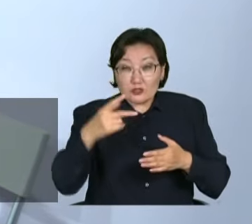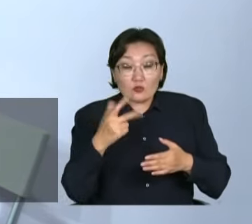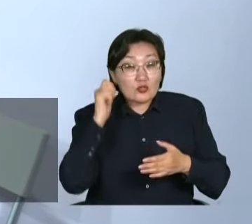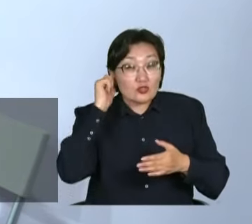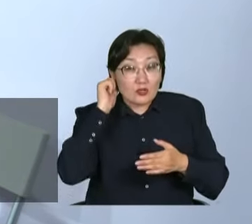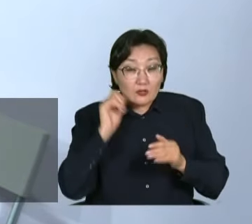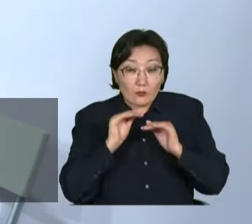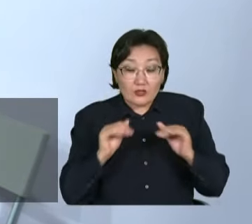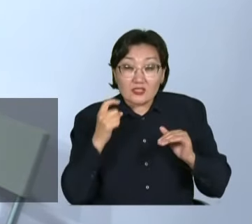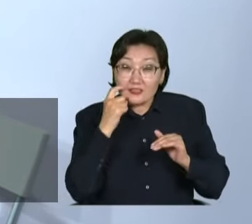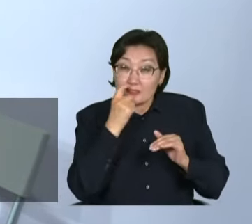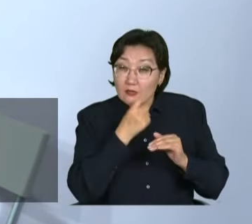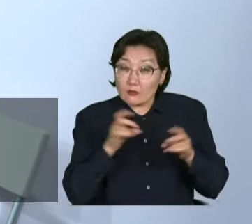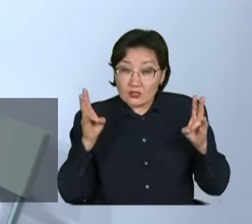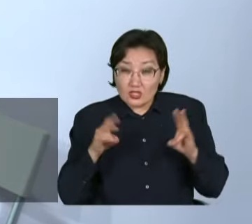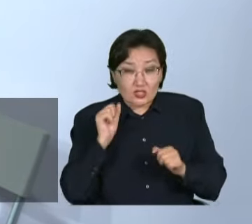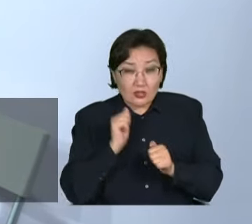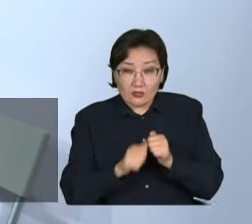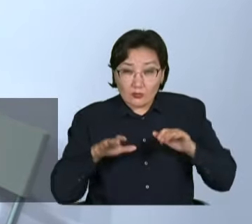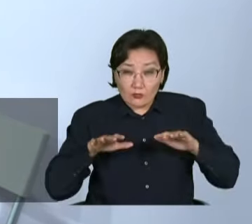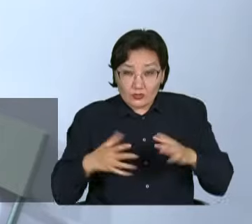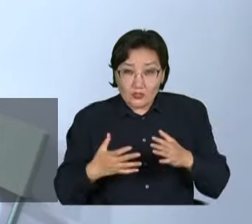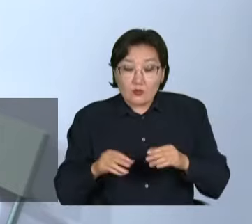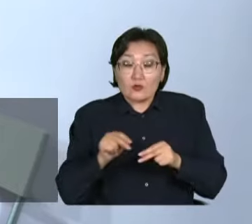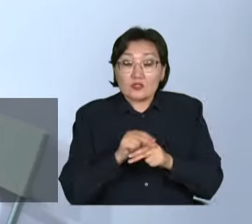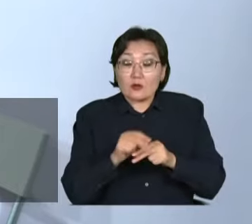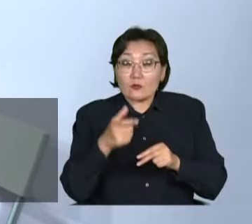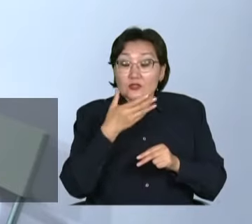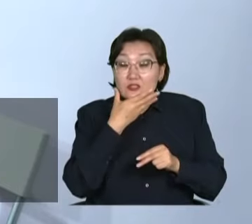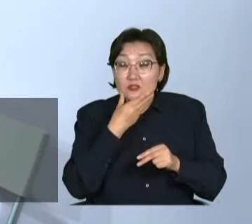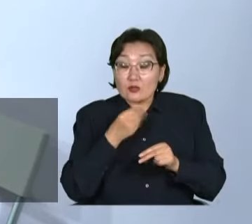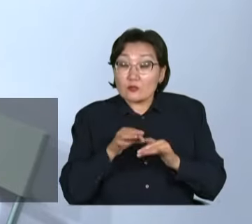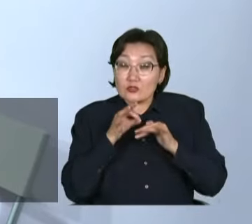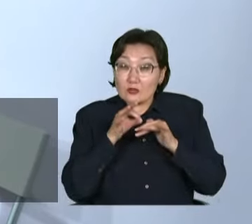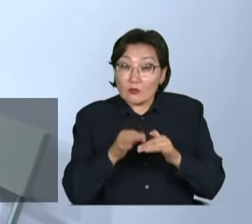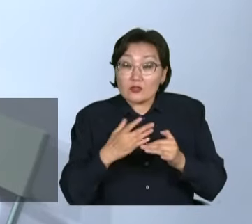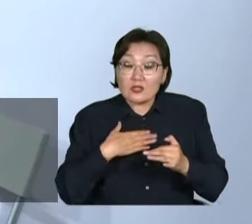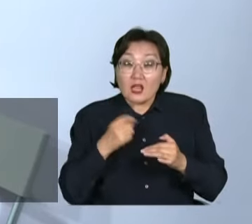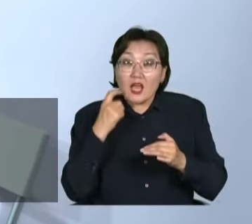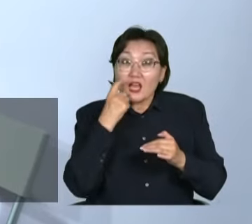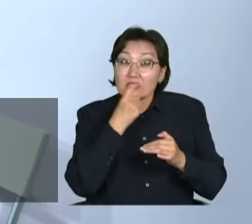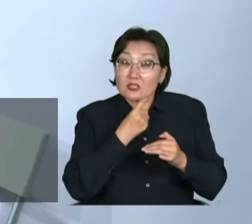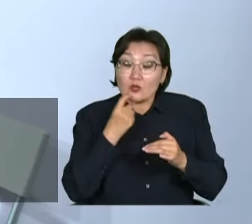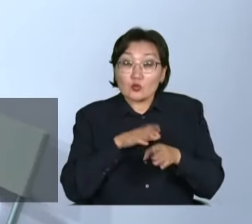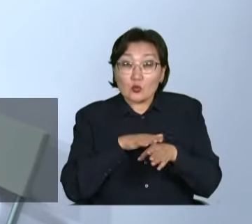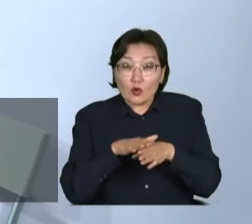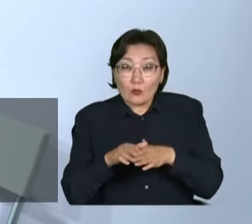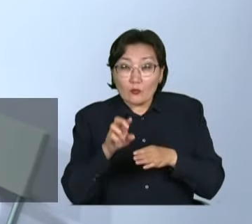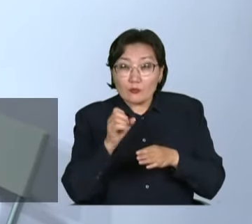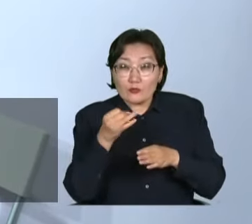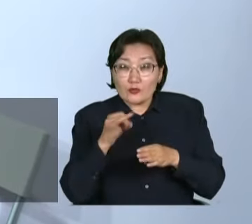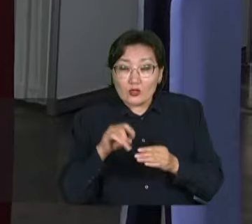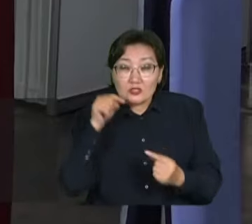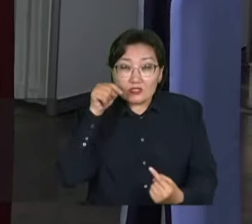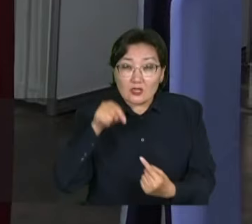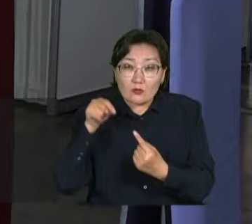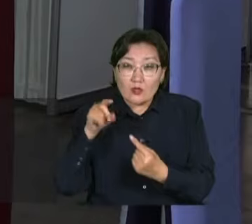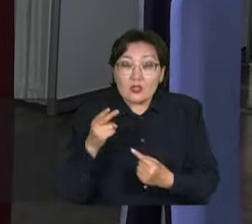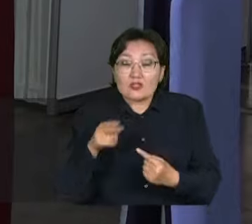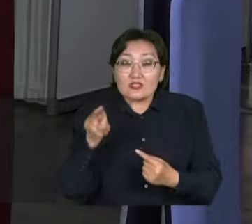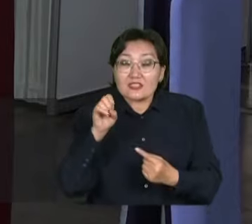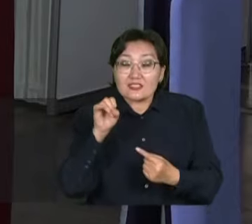балалардың тістерінің зақымдану жиілеп барады. Сондықтан емнің эстетикалық тұрғыда жүруі үшін біз ауыз қуысымен толықтай биоүйлесімді циркони диоксиді